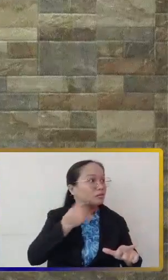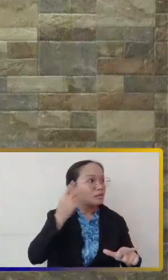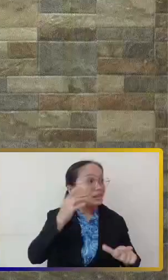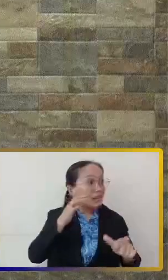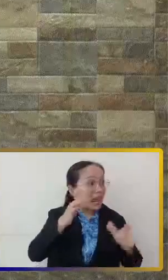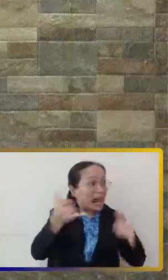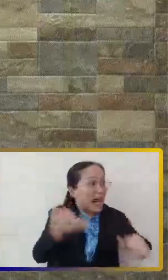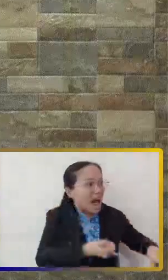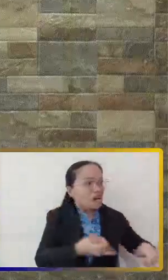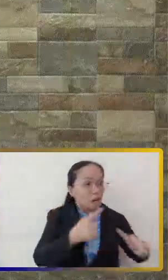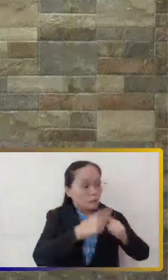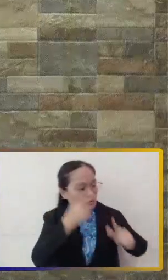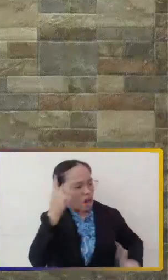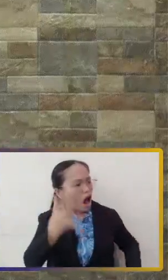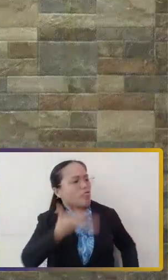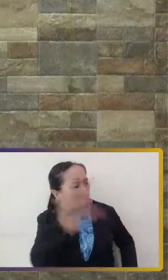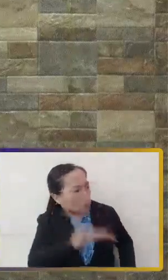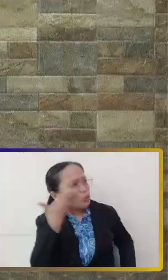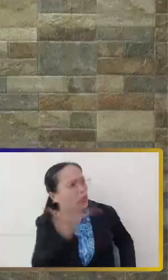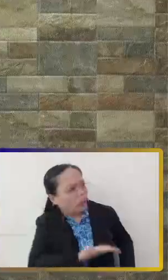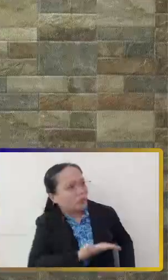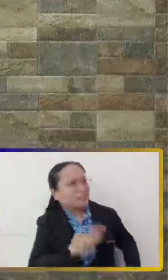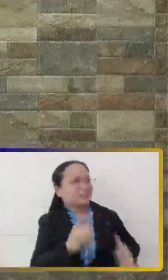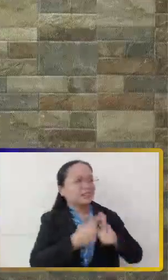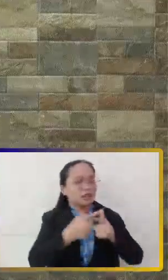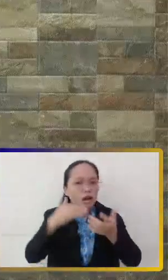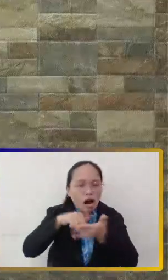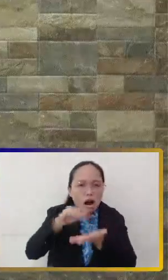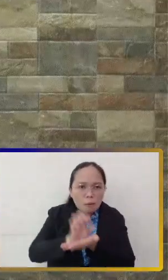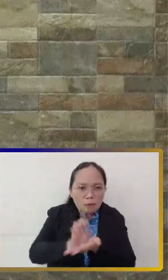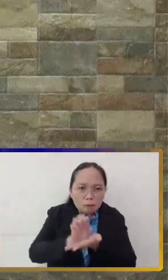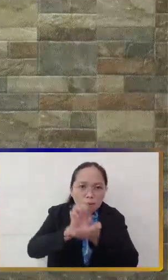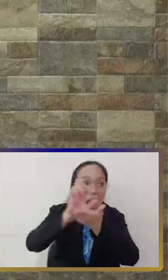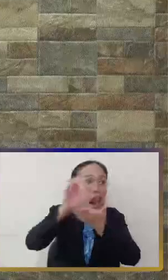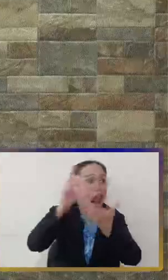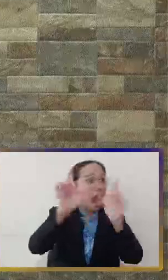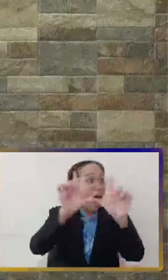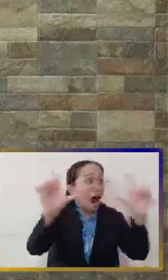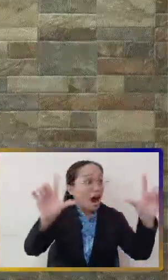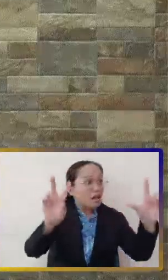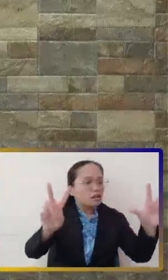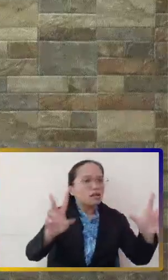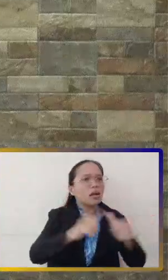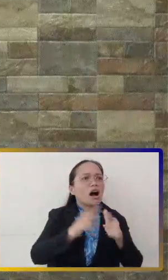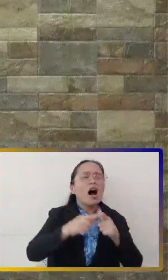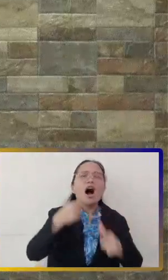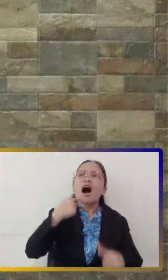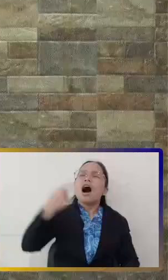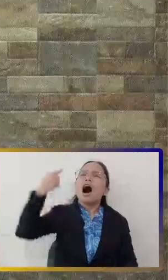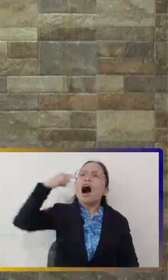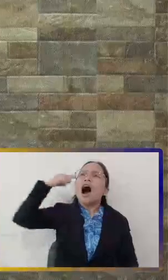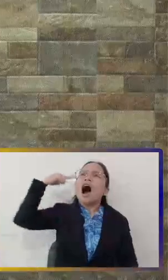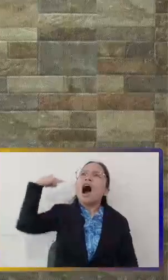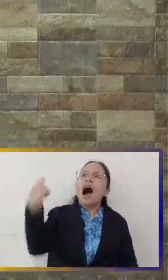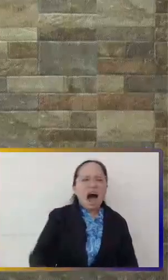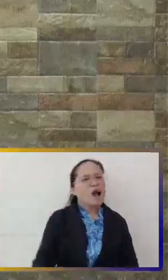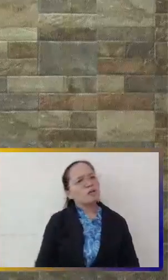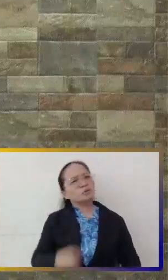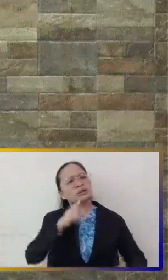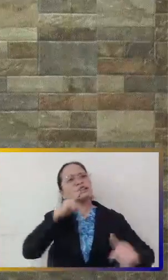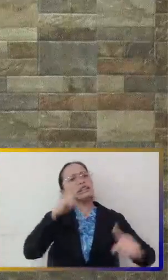ko, Thank you. Alright, akit ako. Pag-akit ko mga kapatid, naalala ko, tama dito nga pala ako